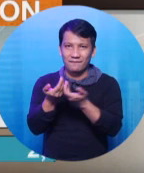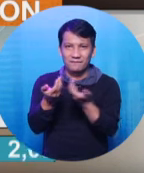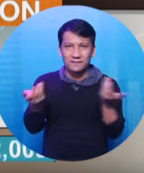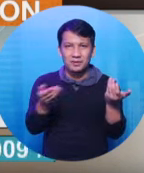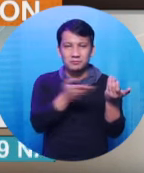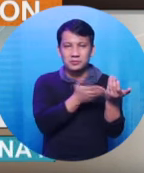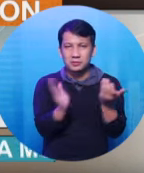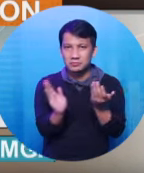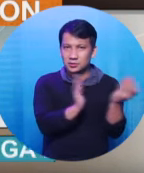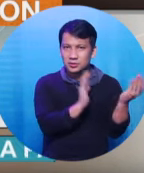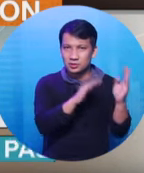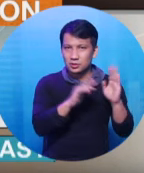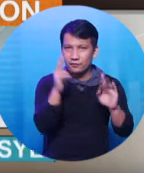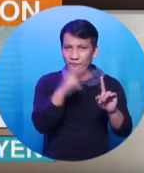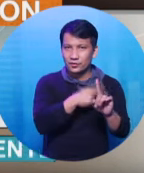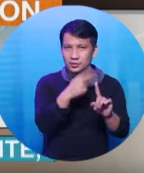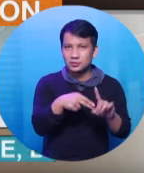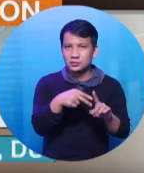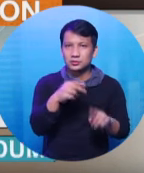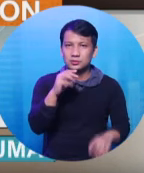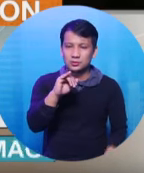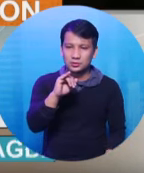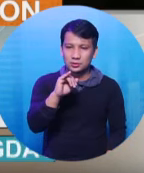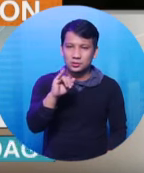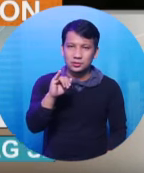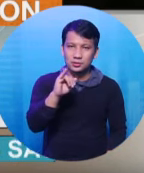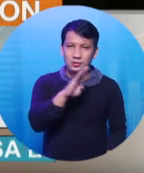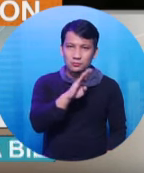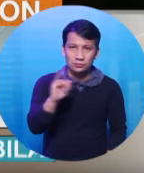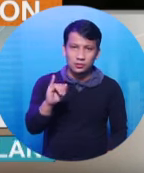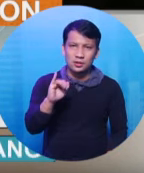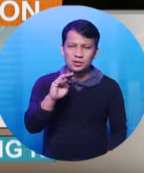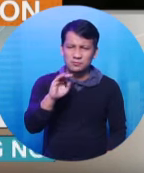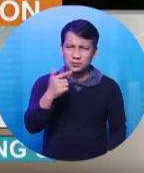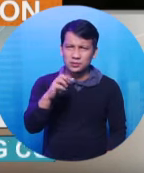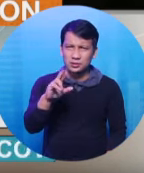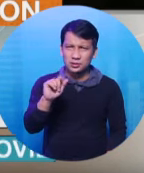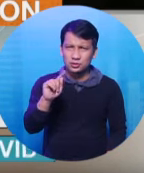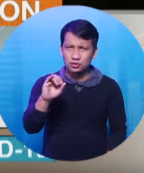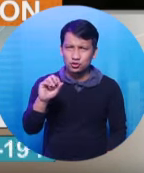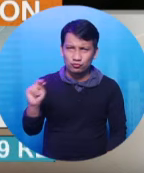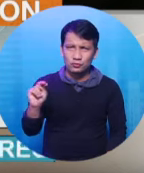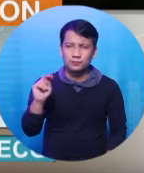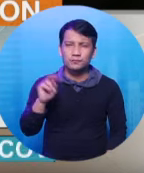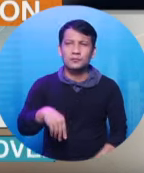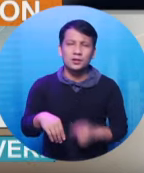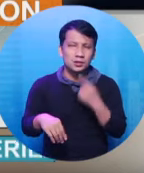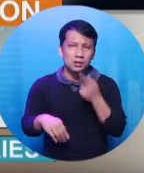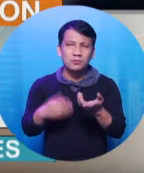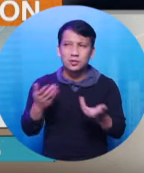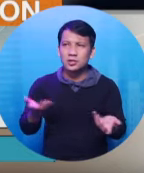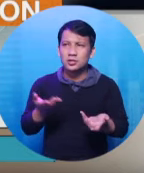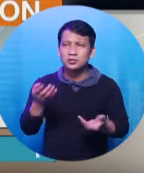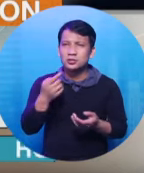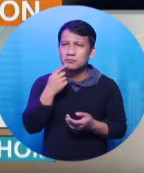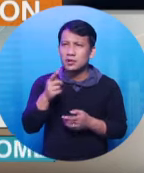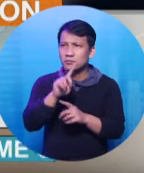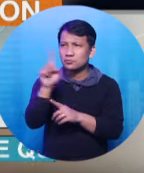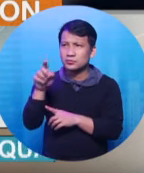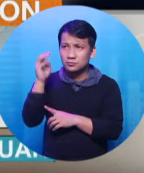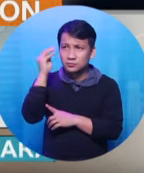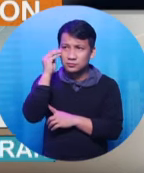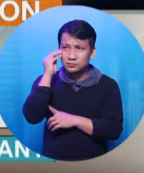din po natin yung violation niya sa immigration law. Opo. Now, meron lang ako tanong, Sir Melvin. Opo.